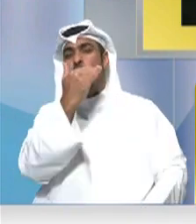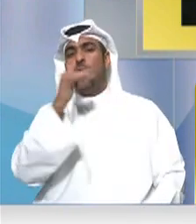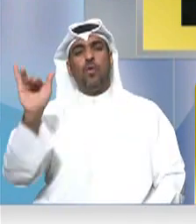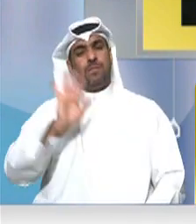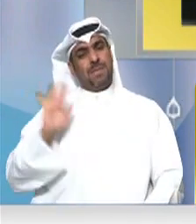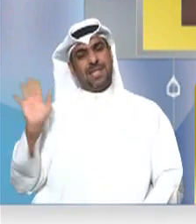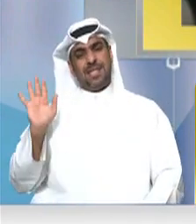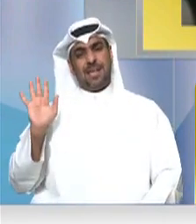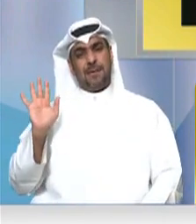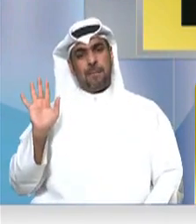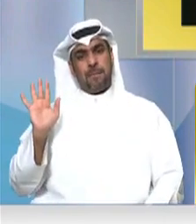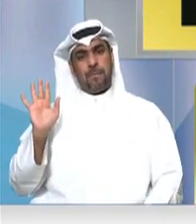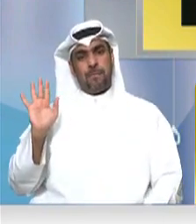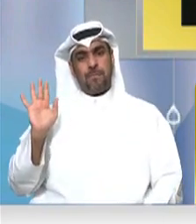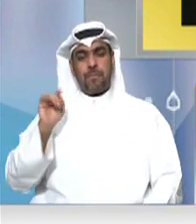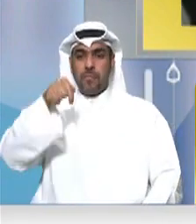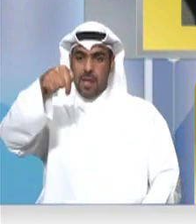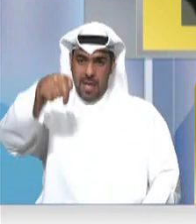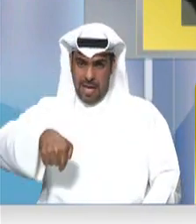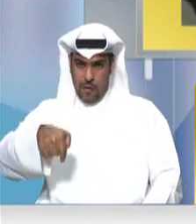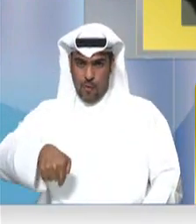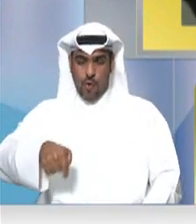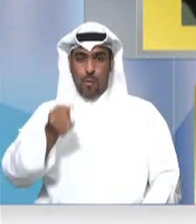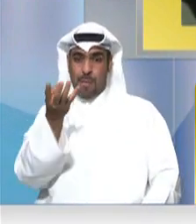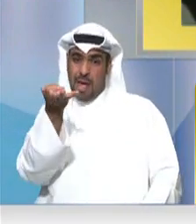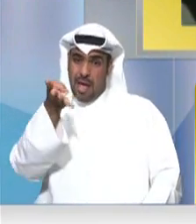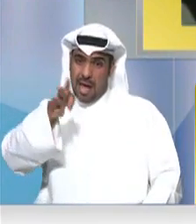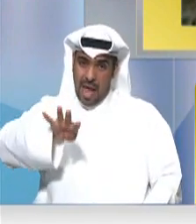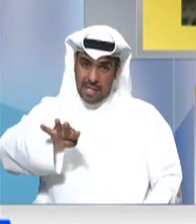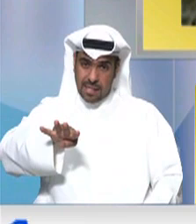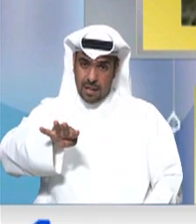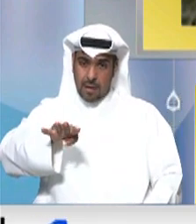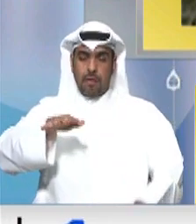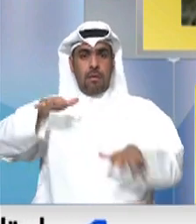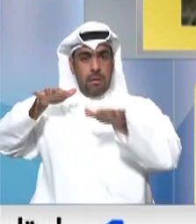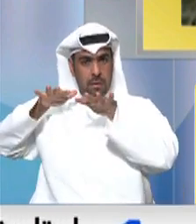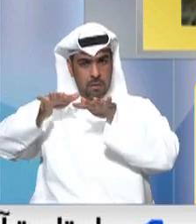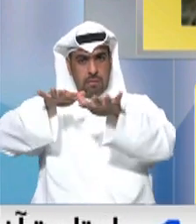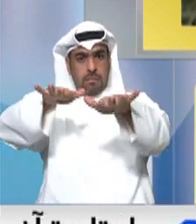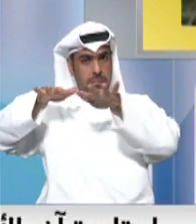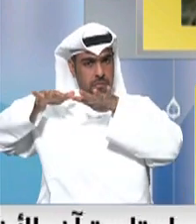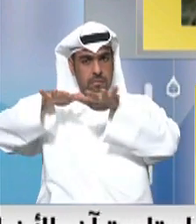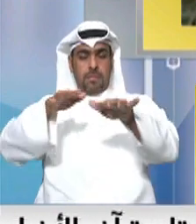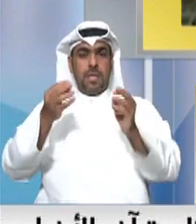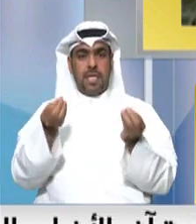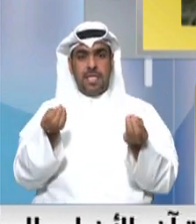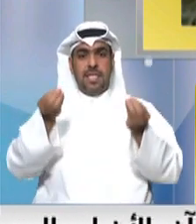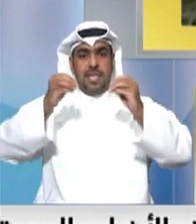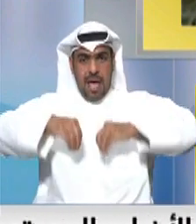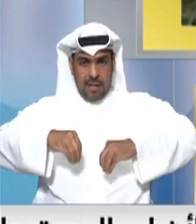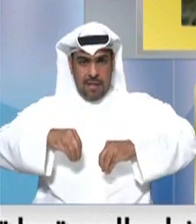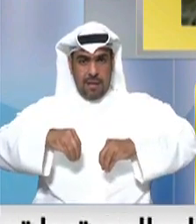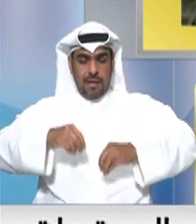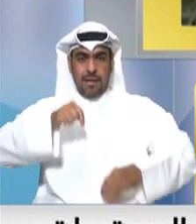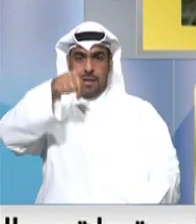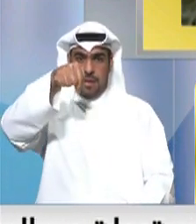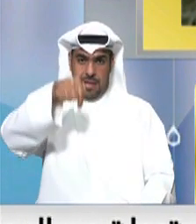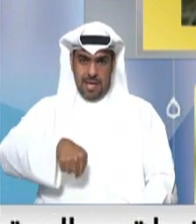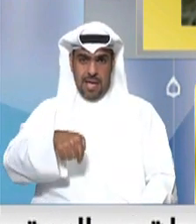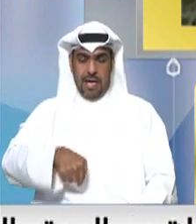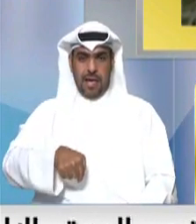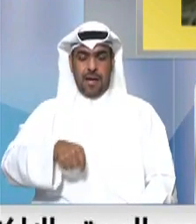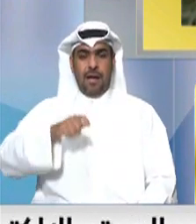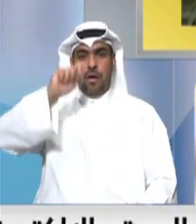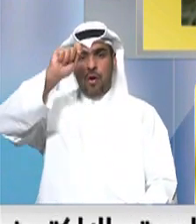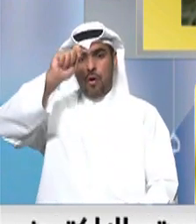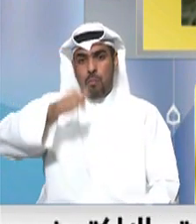الناخب الإيراني يبدأ بالذهاب إلى داخل صناديق الاقتراع ليضع صوته فيها، لأنه وكما تعلمون